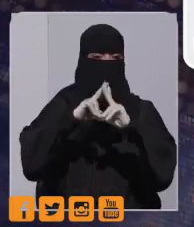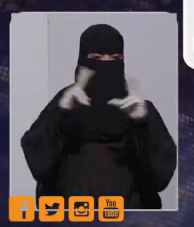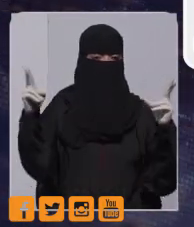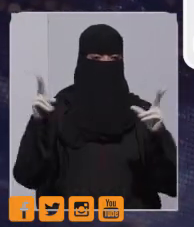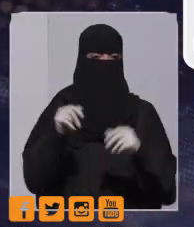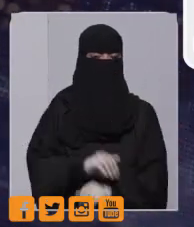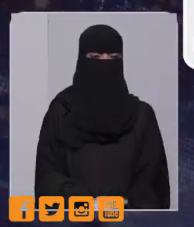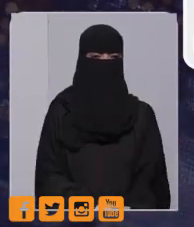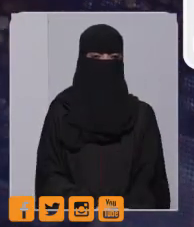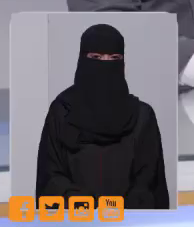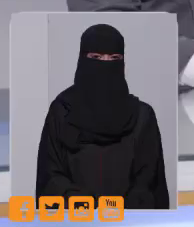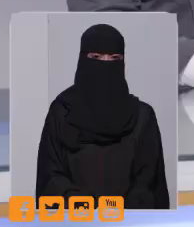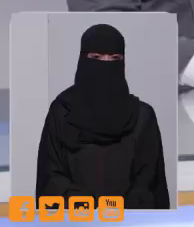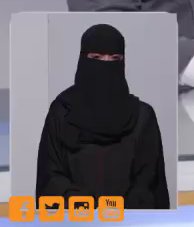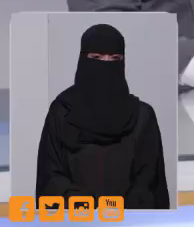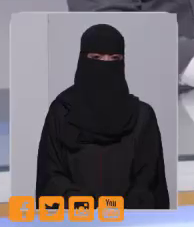الاصلاحات